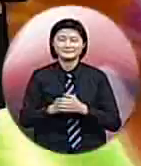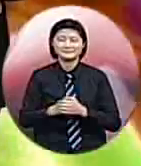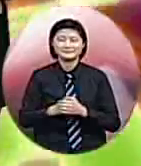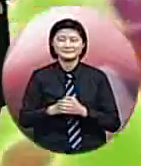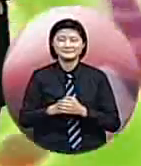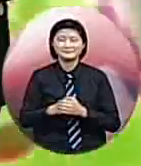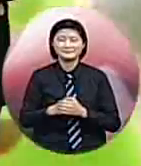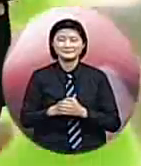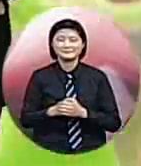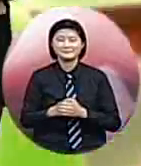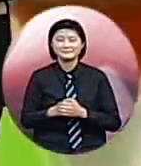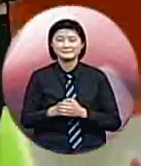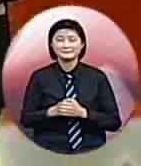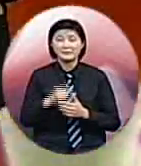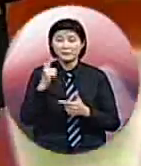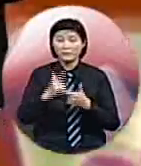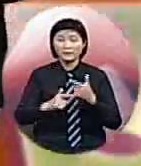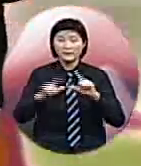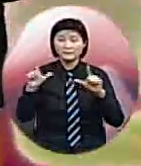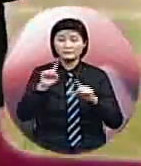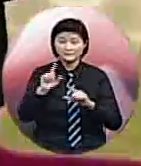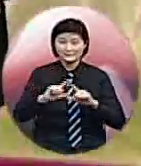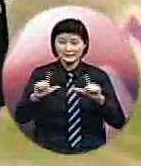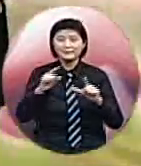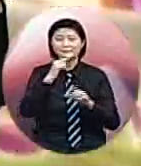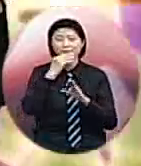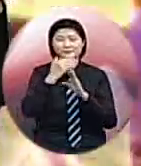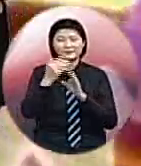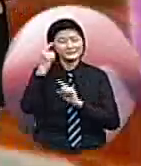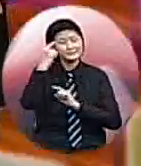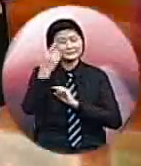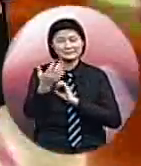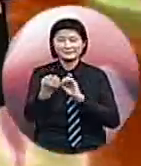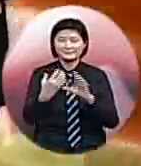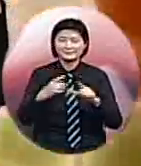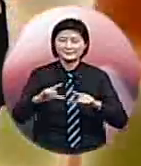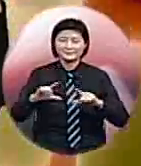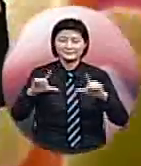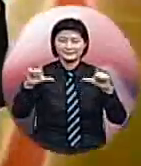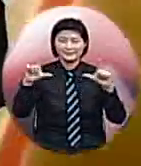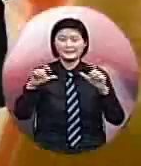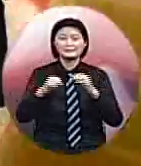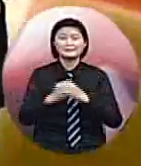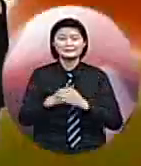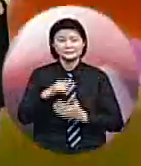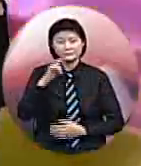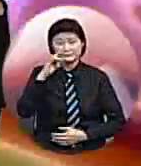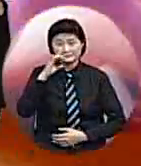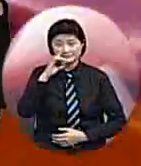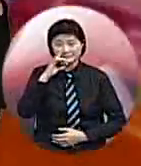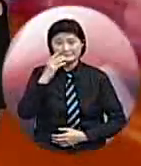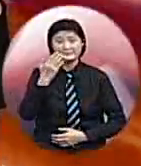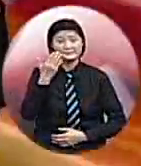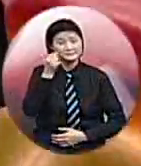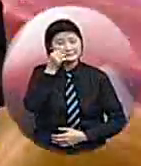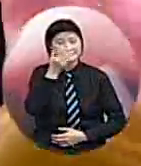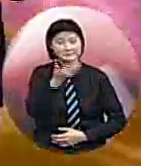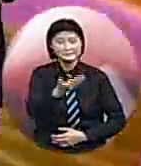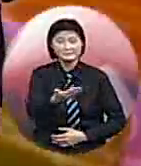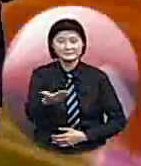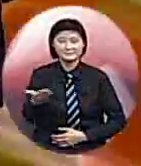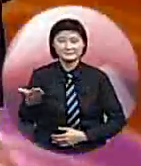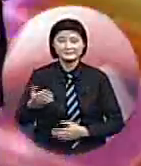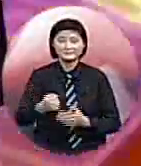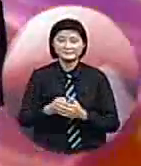예. 자, 목요일 날은 북한말 바로 알기 퀴즈가 있는 날이죠. 네, 어떤 퀴즈가 궁금하죠? 정하 씨 볼까요? 퀴즈 보여?